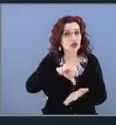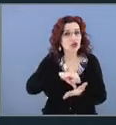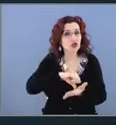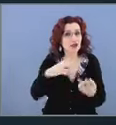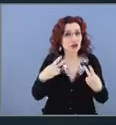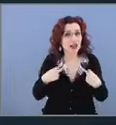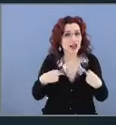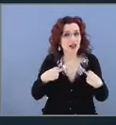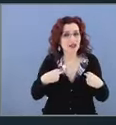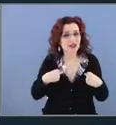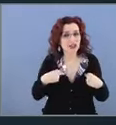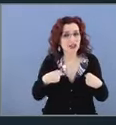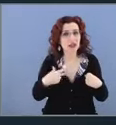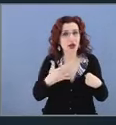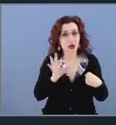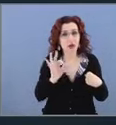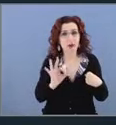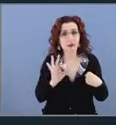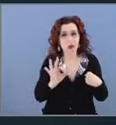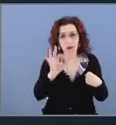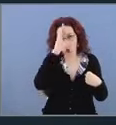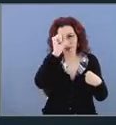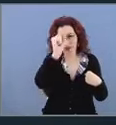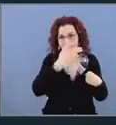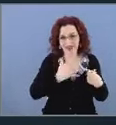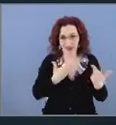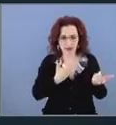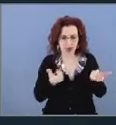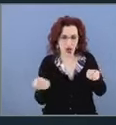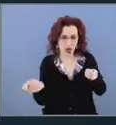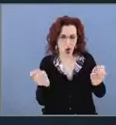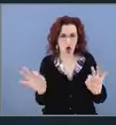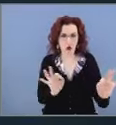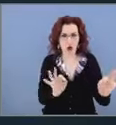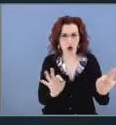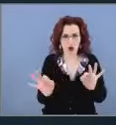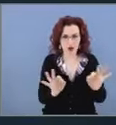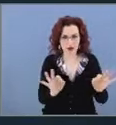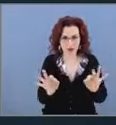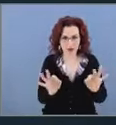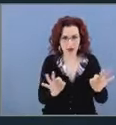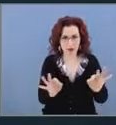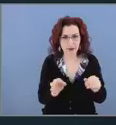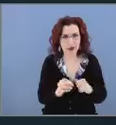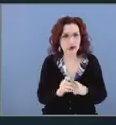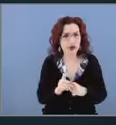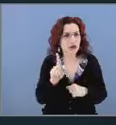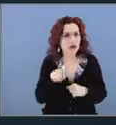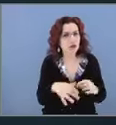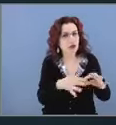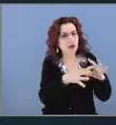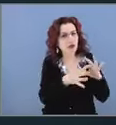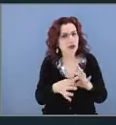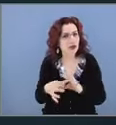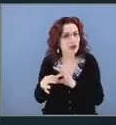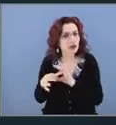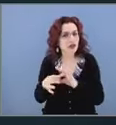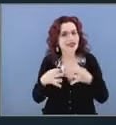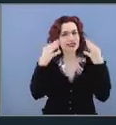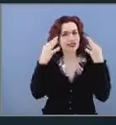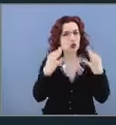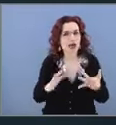campus biomedico, ma anche il PILAR che riguarda la sicurezza e la cyber security